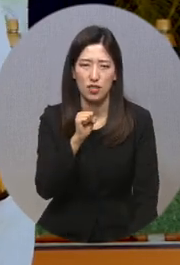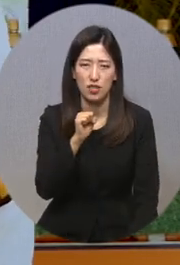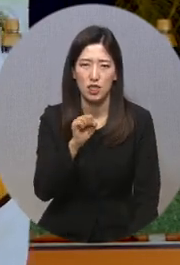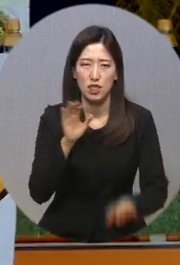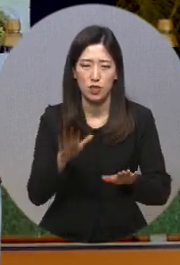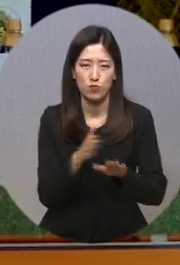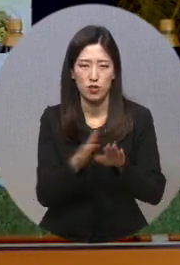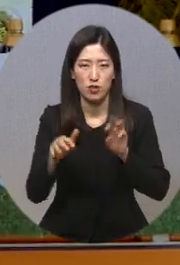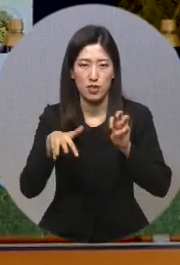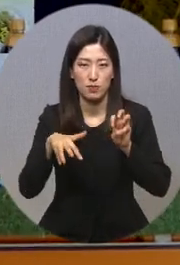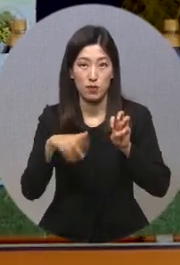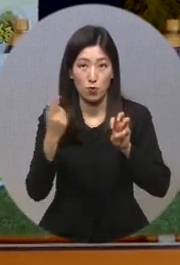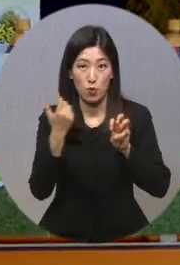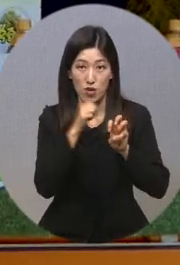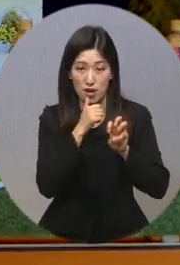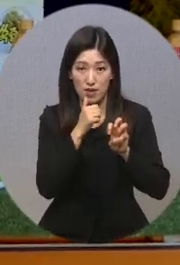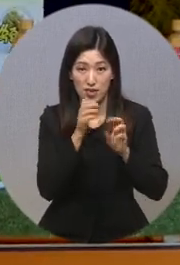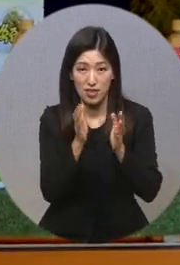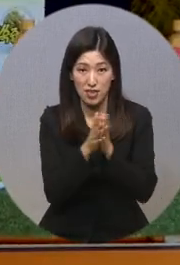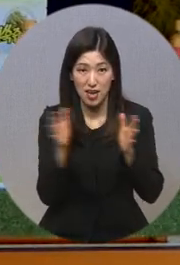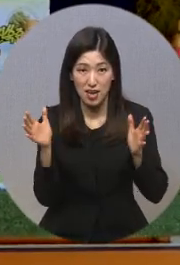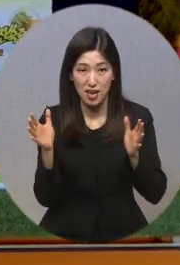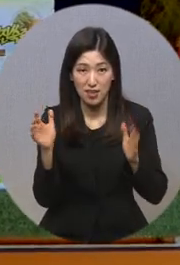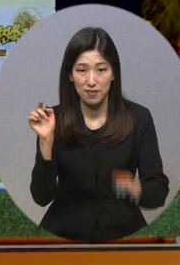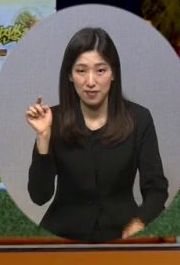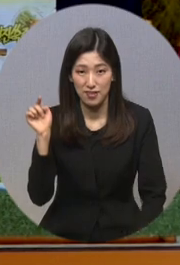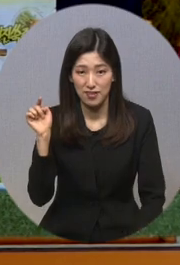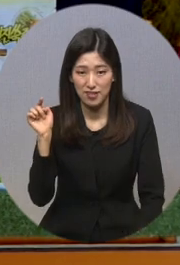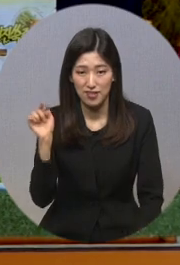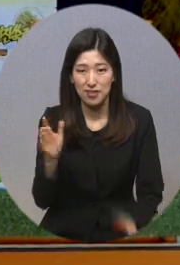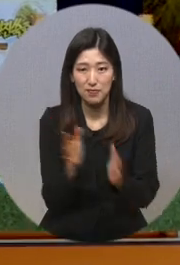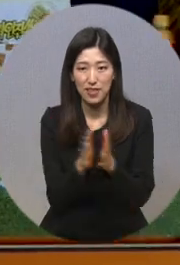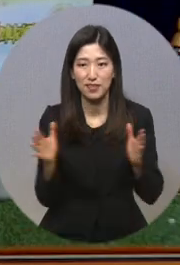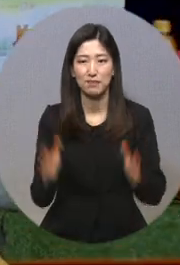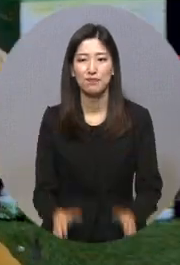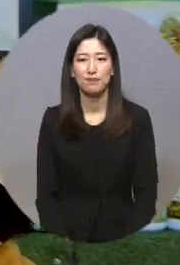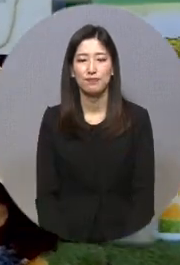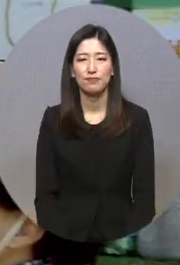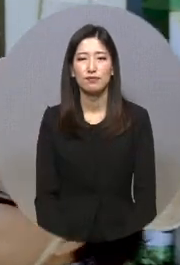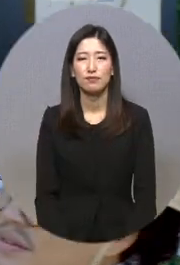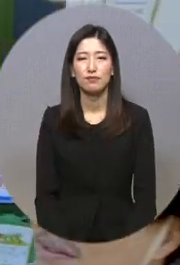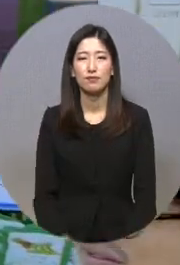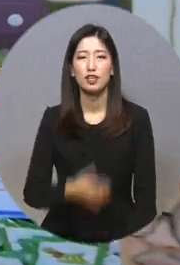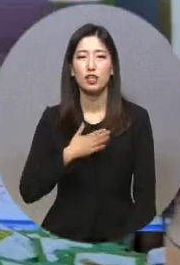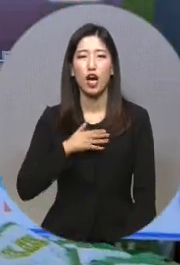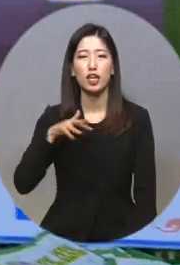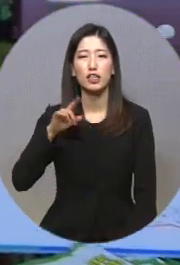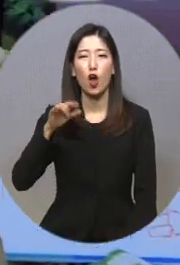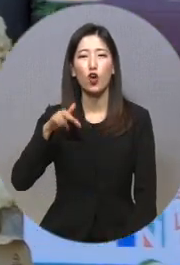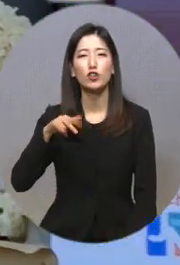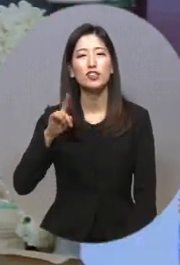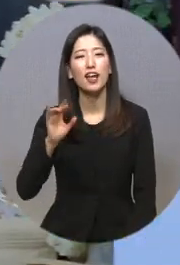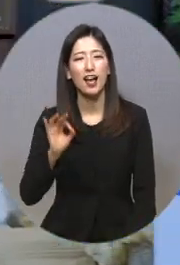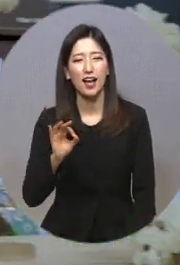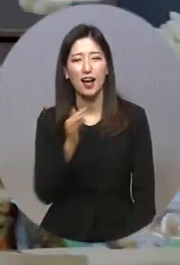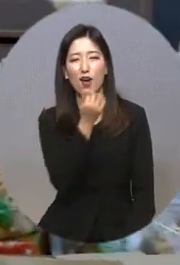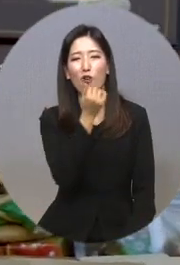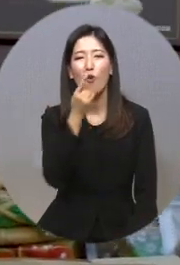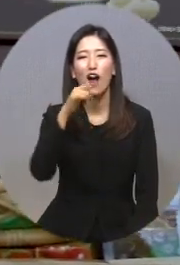한번 30초 동안 하는 거예요, 언니. 예. 편하게 하셔. 예. 자, 출발이요. 예. 저희 청국장은